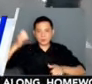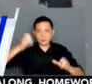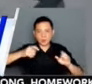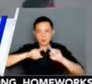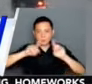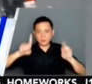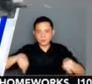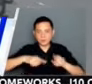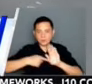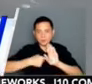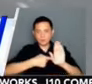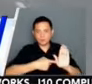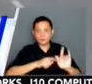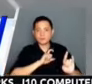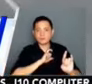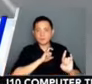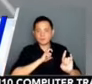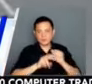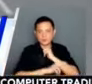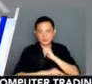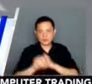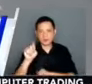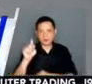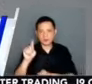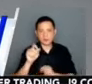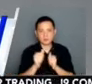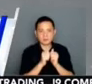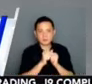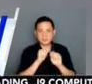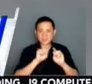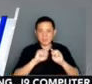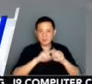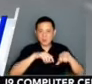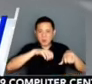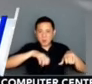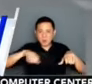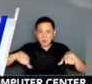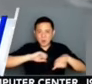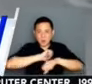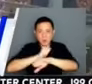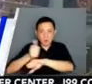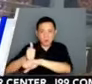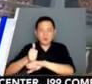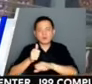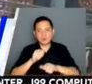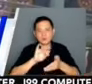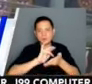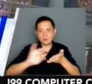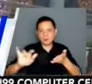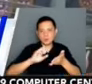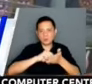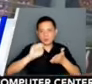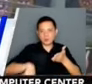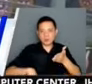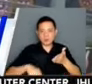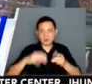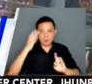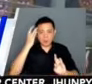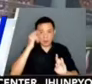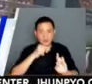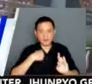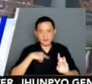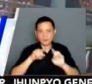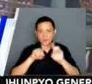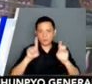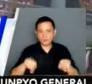Office 11 na nagpapatanggal sa mga barikada sa loob at paligid ng compound kaugnay sa pagsisilbi ng warrant of arrest kay Pastor Apollo